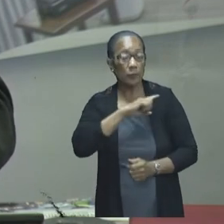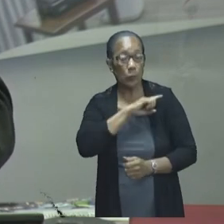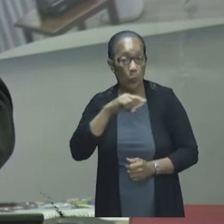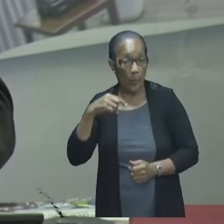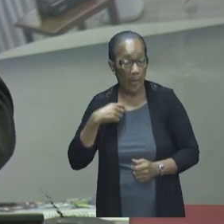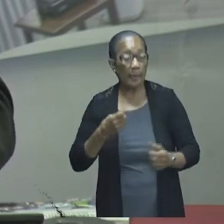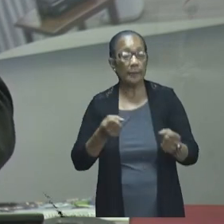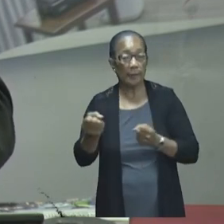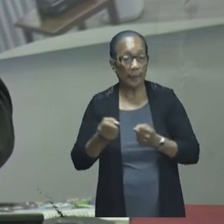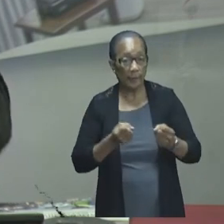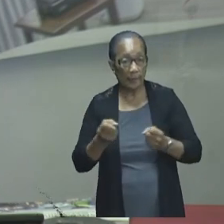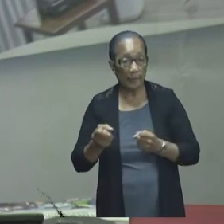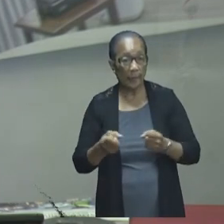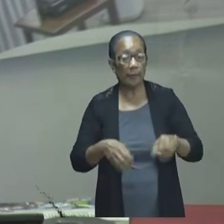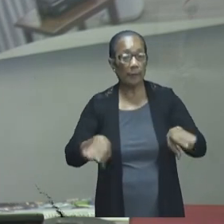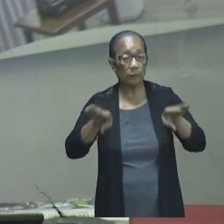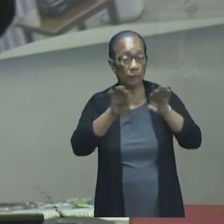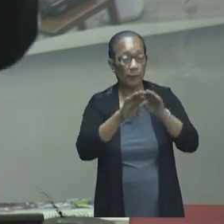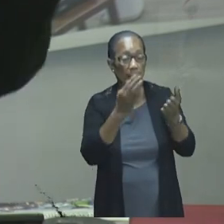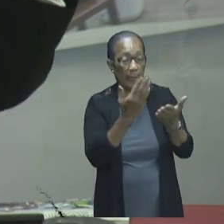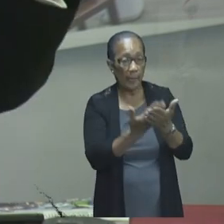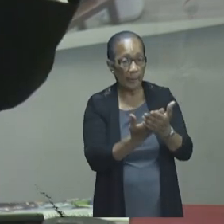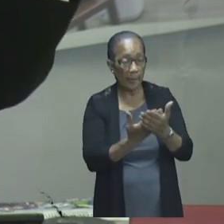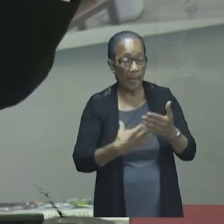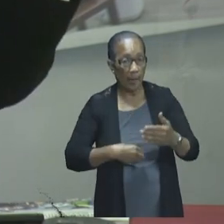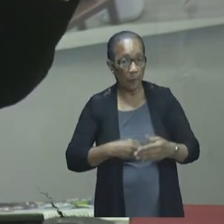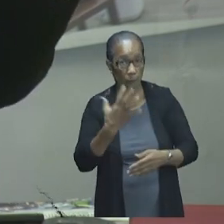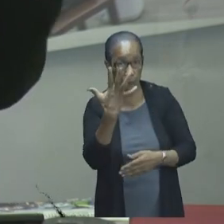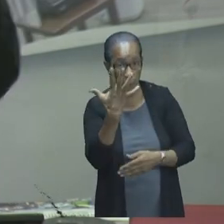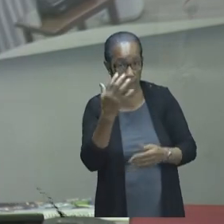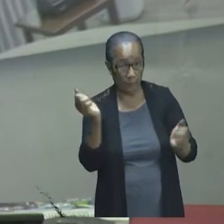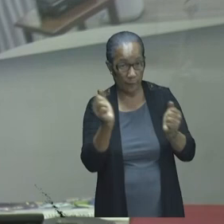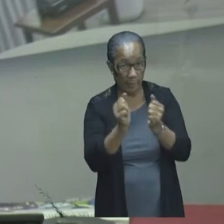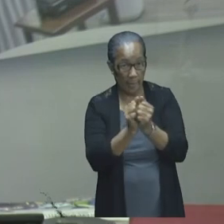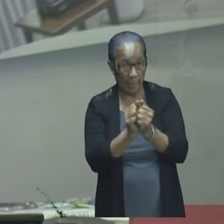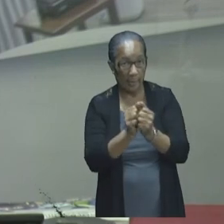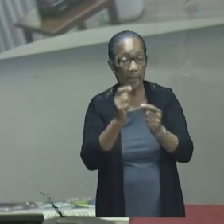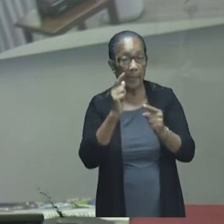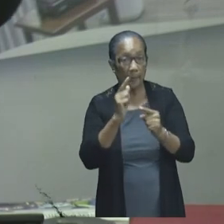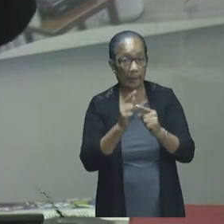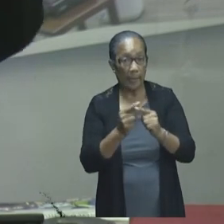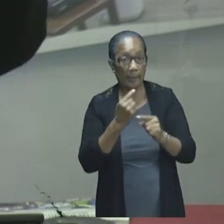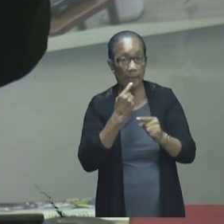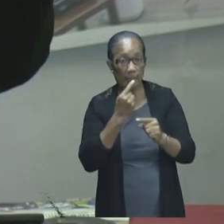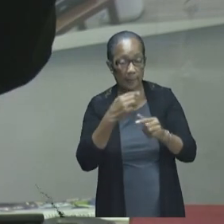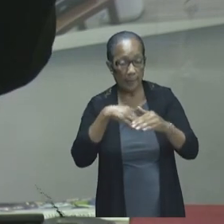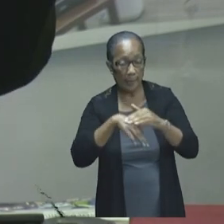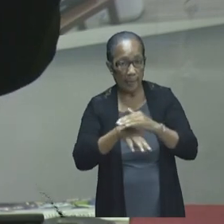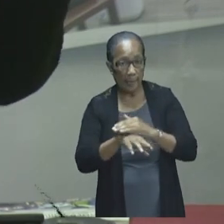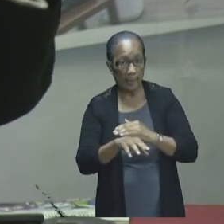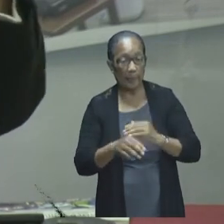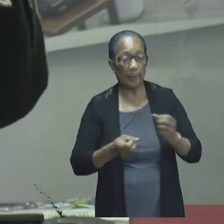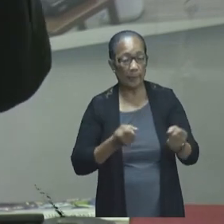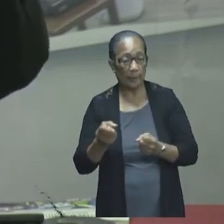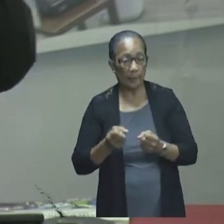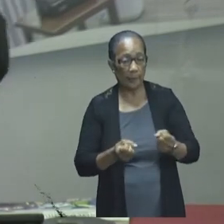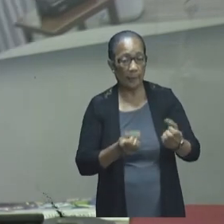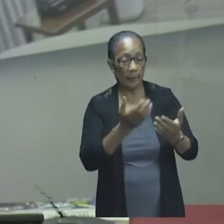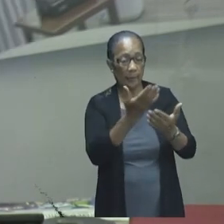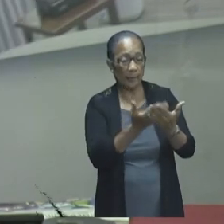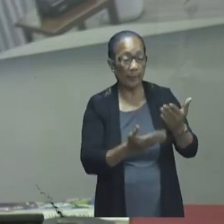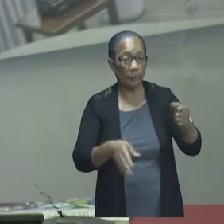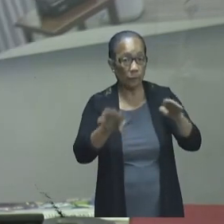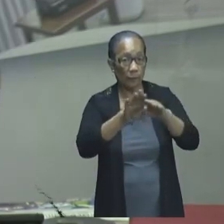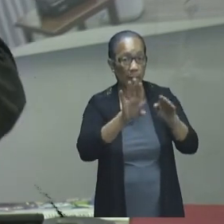hebben voor vijf jaar daar is zit in die regeringsverklaring alles wat door